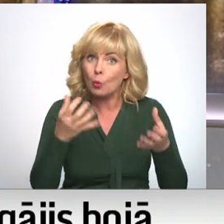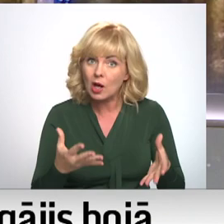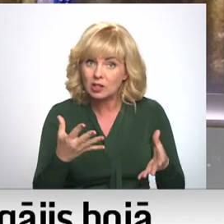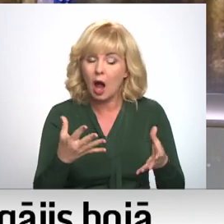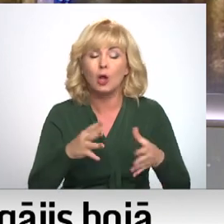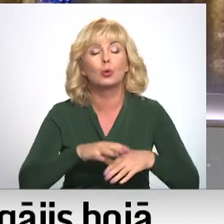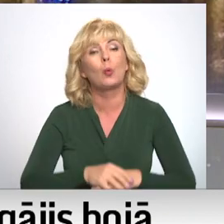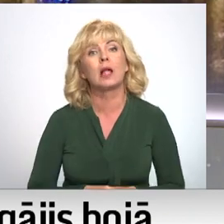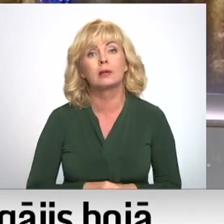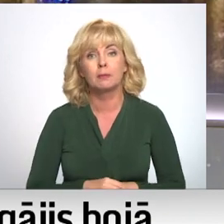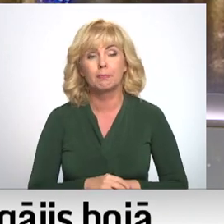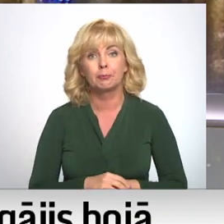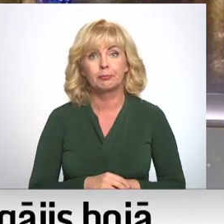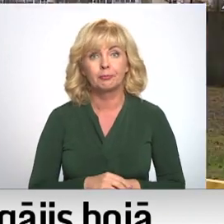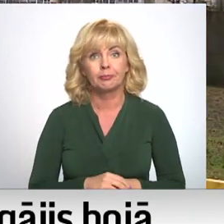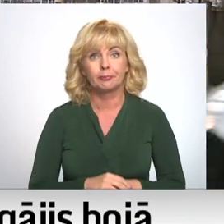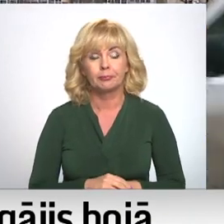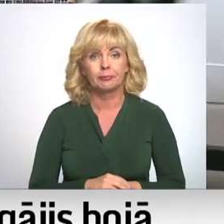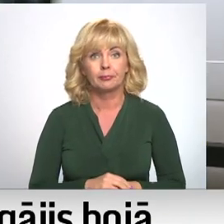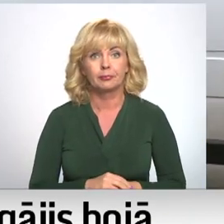vairāk stāsta Madara Līcīte.